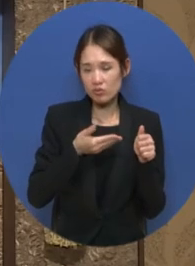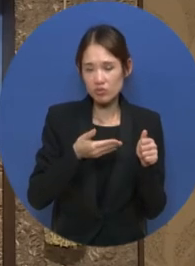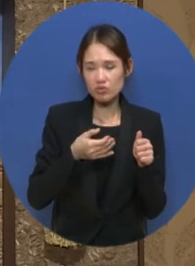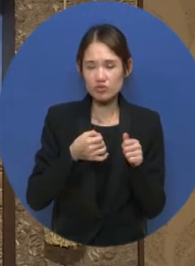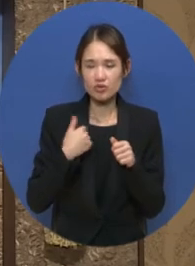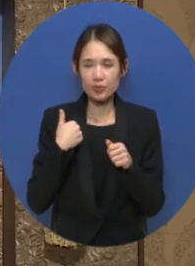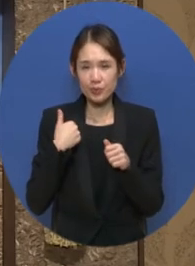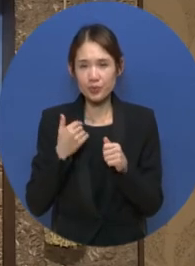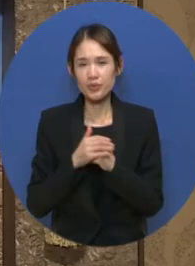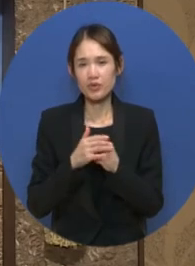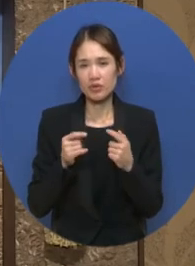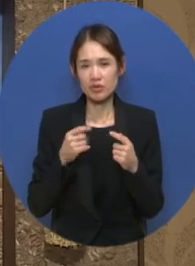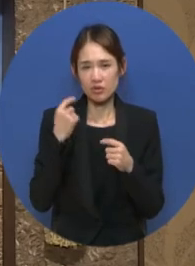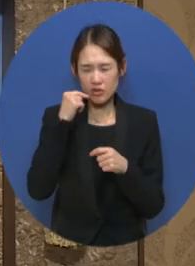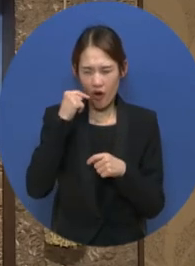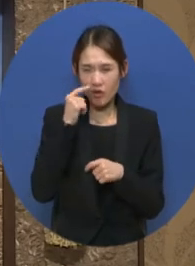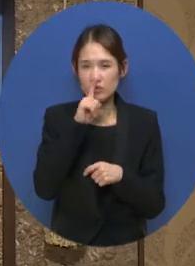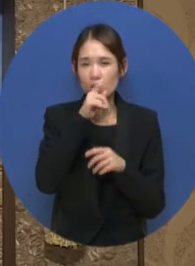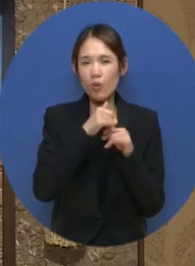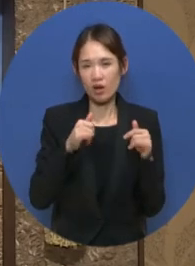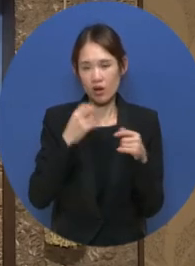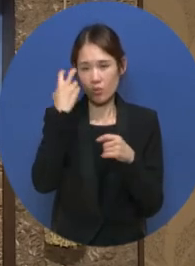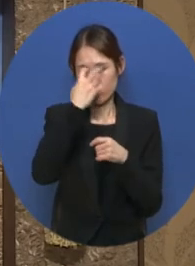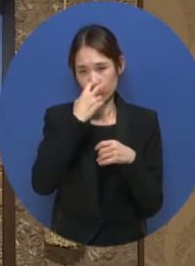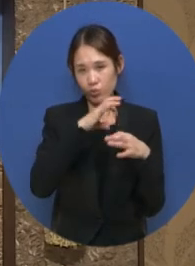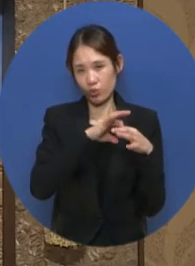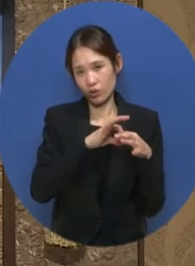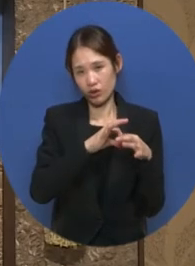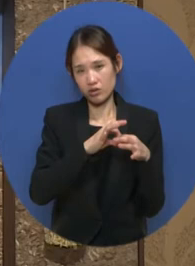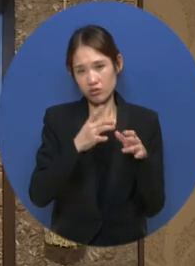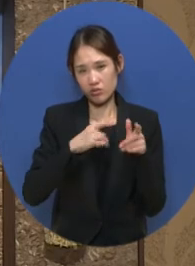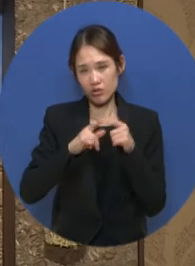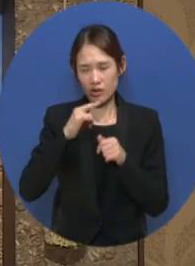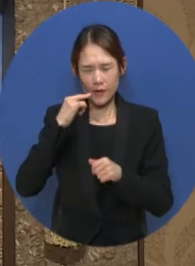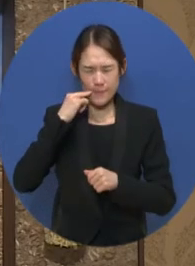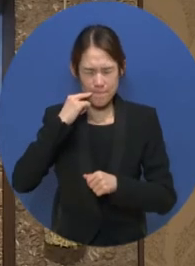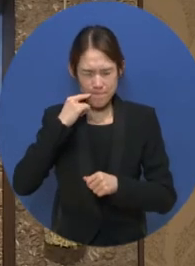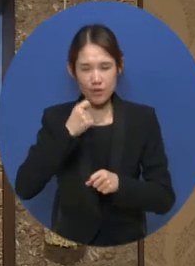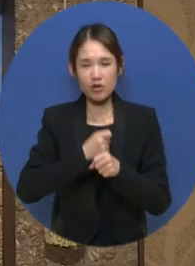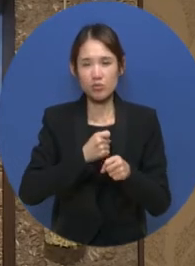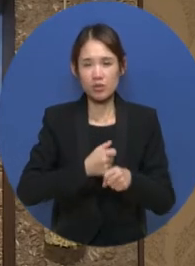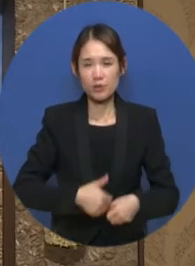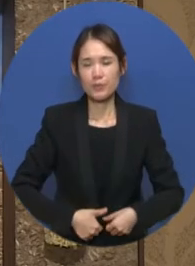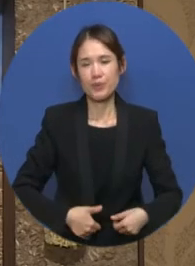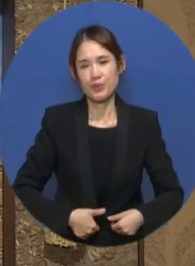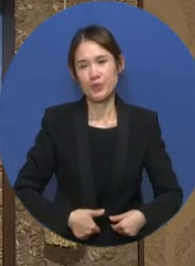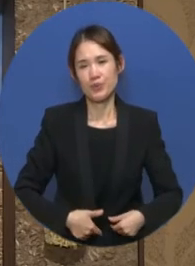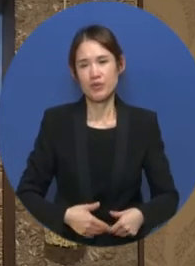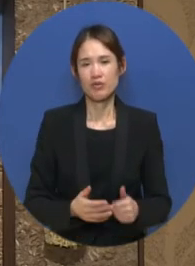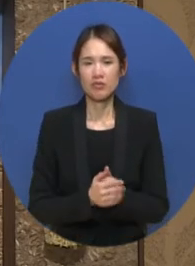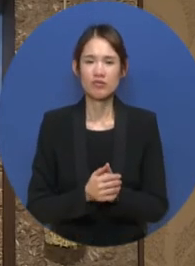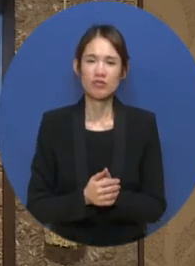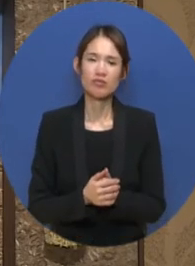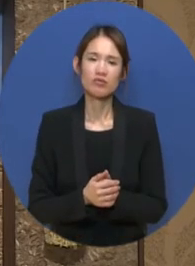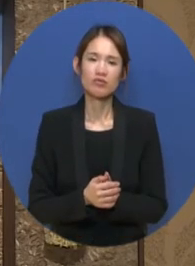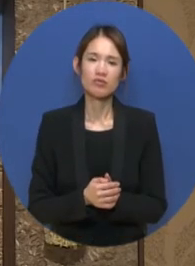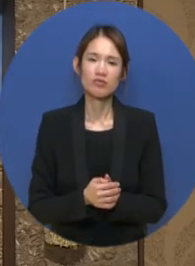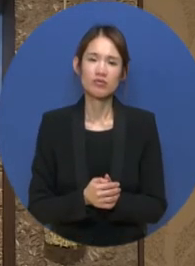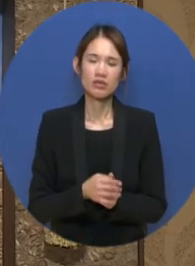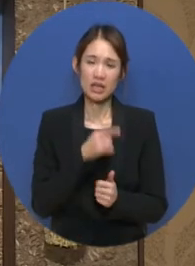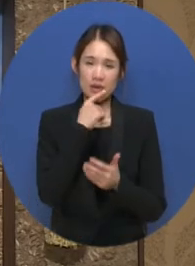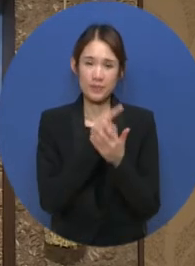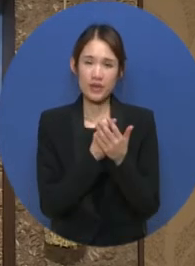수 있도록 이제 철저하게 신구 자들에 대한 제보와 관련해서는 조금 엄하게 지금 다루고 있는데 그렇게